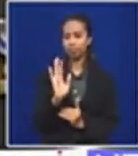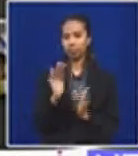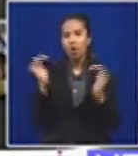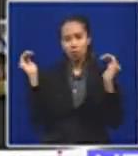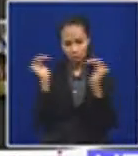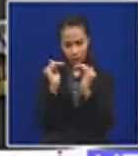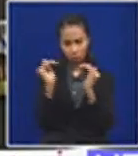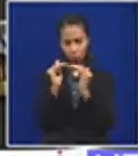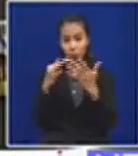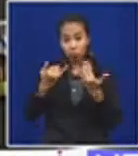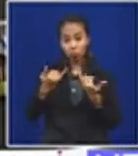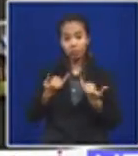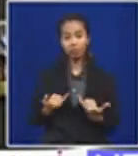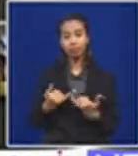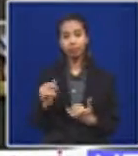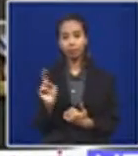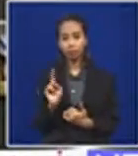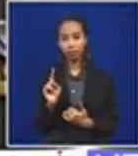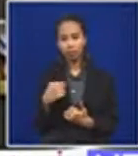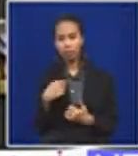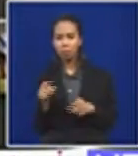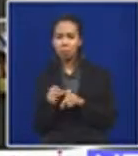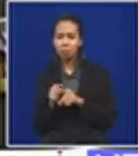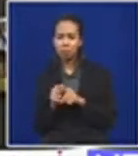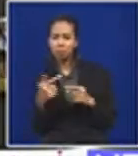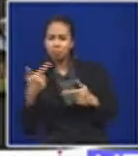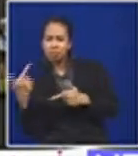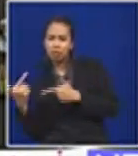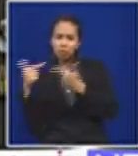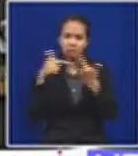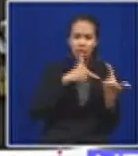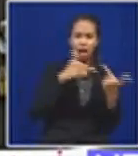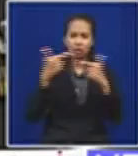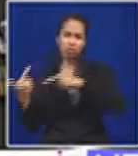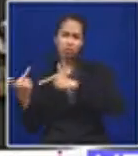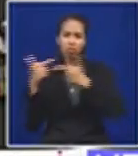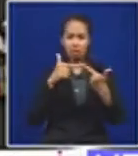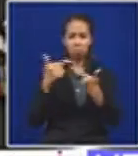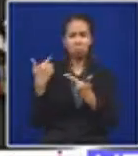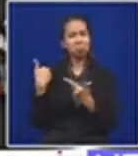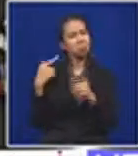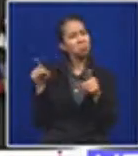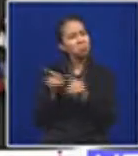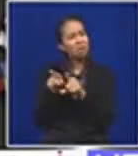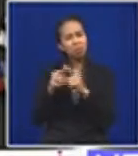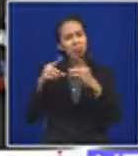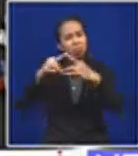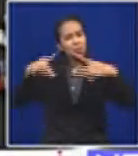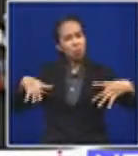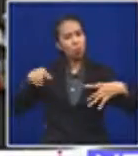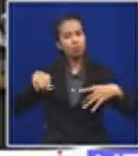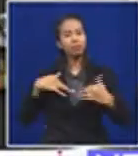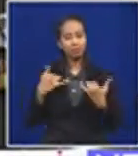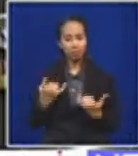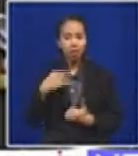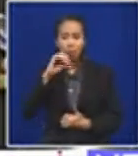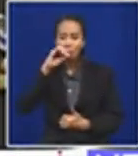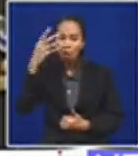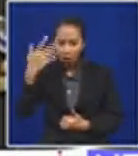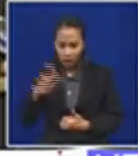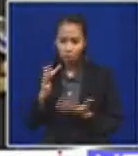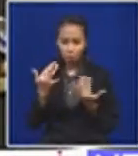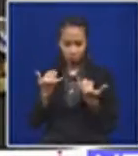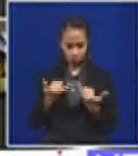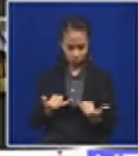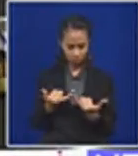นี้ยังมีการโต้แย้งกันอยู่นะครับในบางประเด็นนะครับซึ่งผมได้กำชับไปแล้วว่าเรื่องนี้